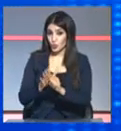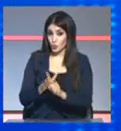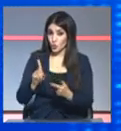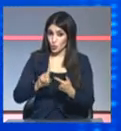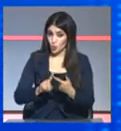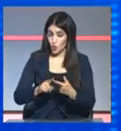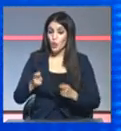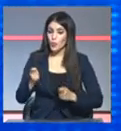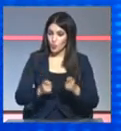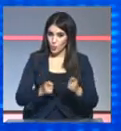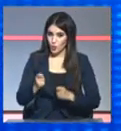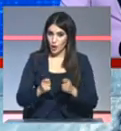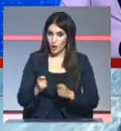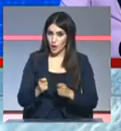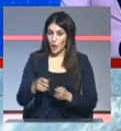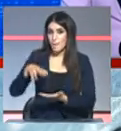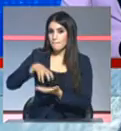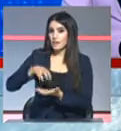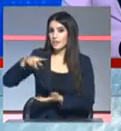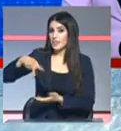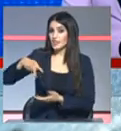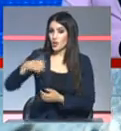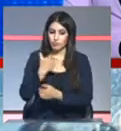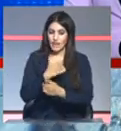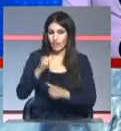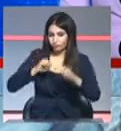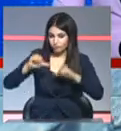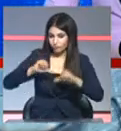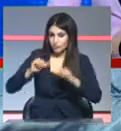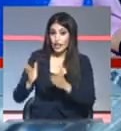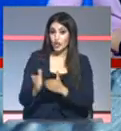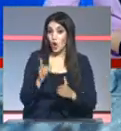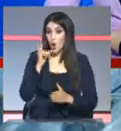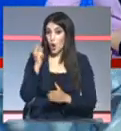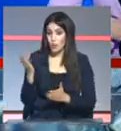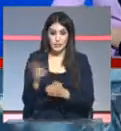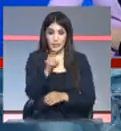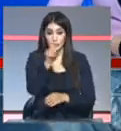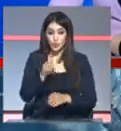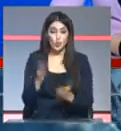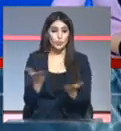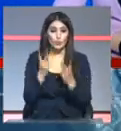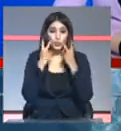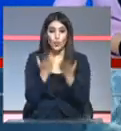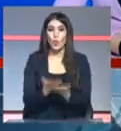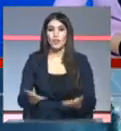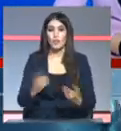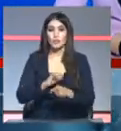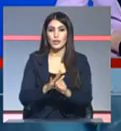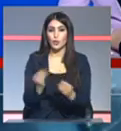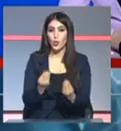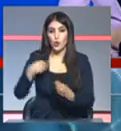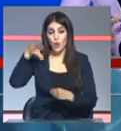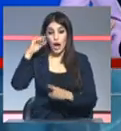ومدير معهد باستور ال من بك كيف تصف اليوم الوضع الوبائي خاصه اه